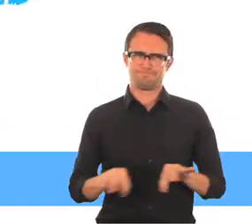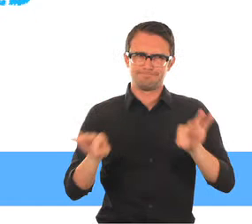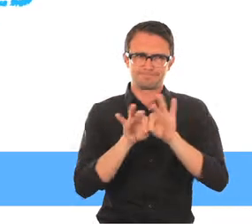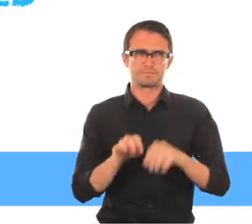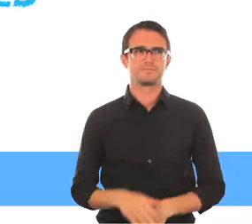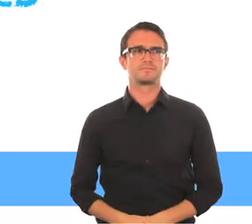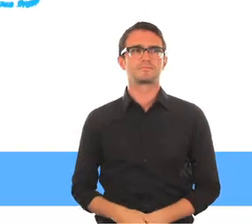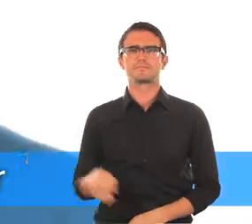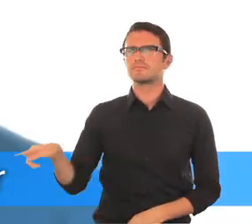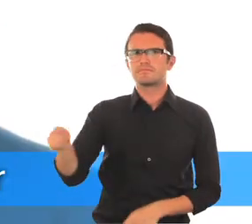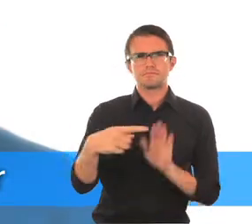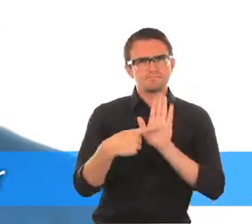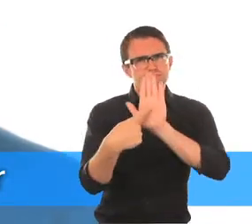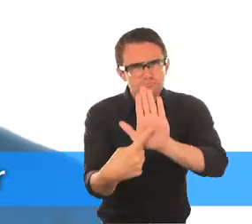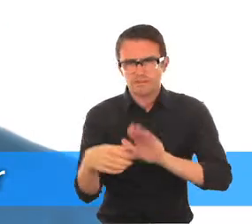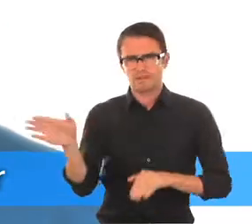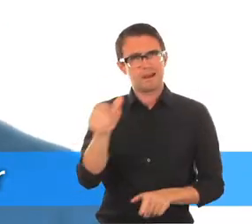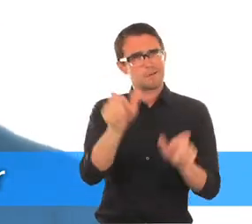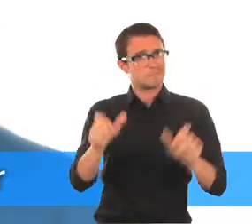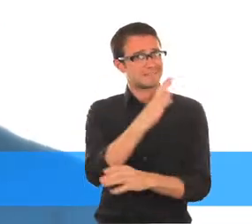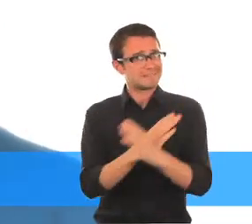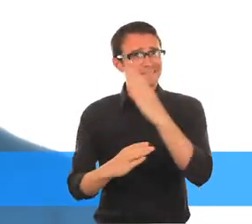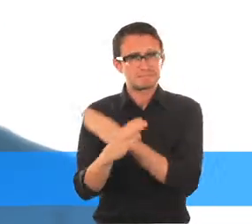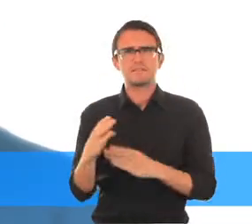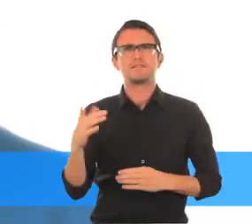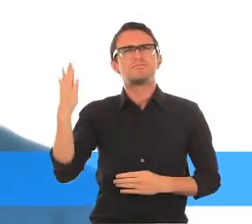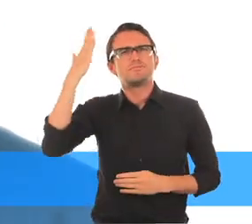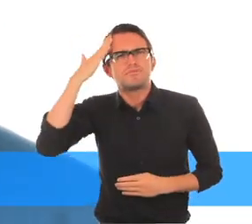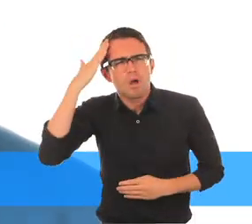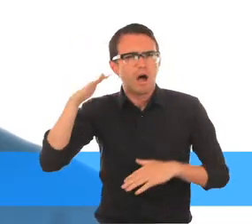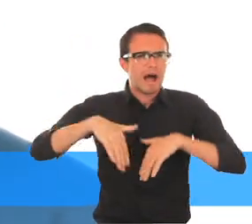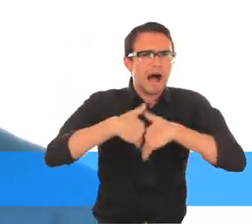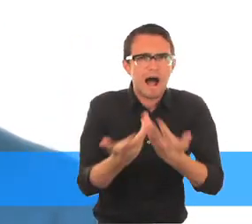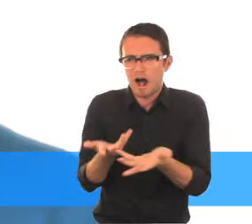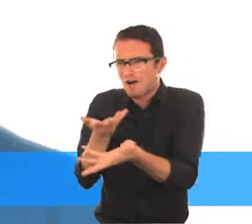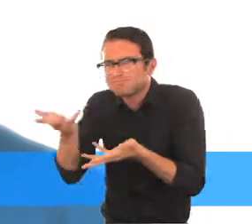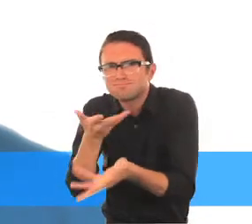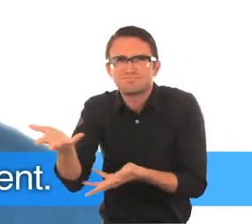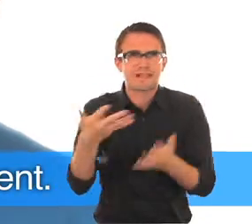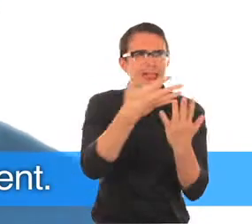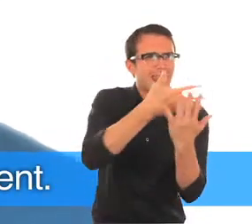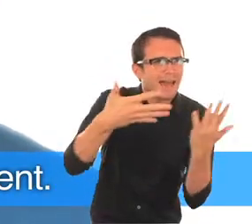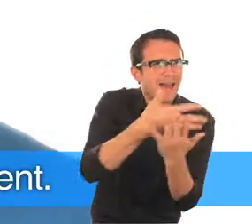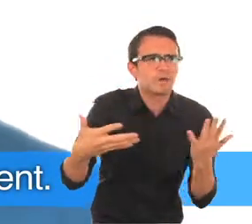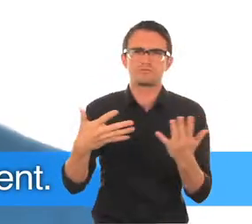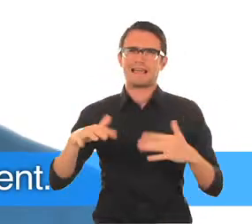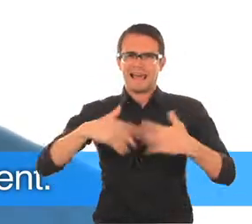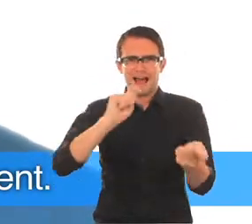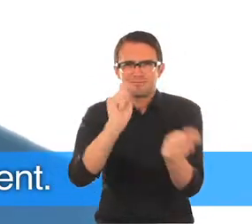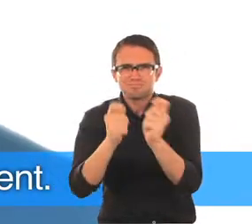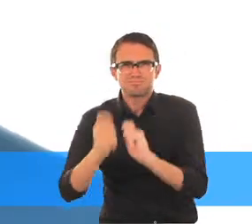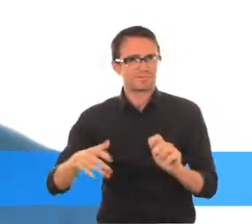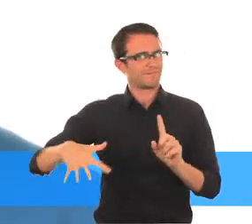qui représentent les personnes handicapées et demandez leurs conseils sur la meilleure approche à adopter, telle que la langue à employer et la meilleure façon d'aménager un